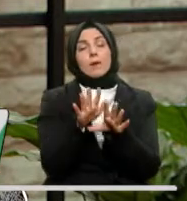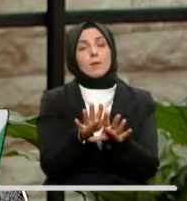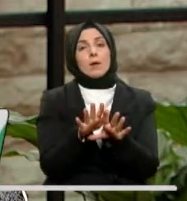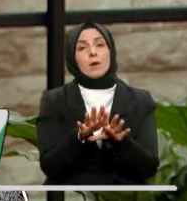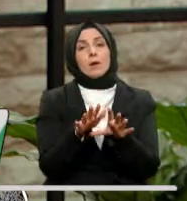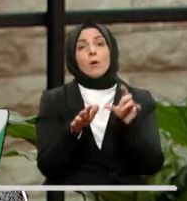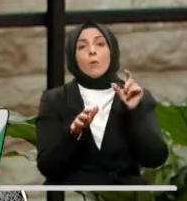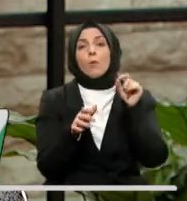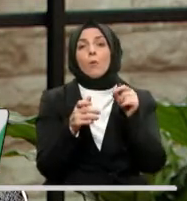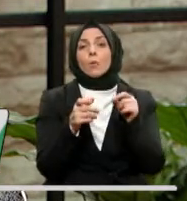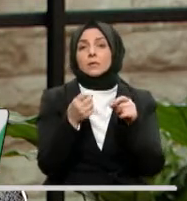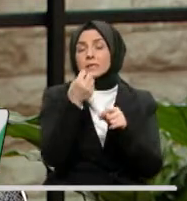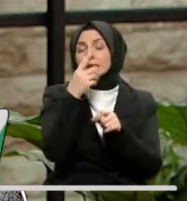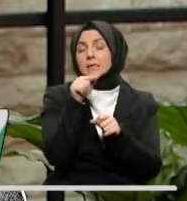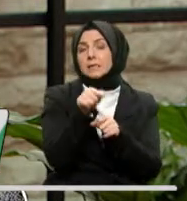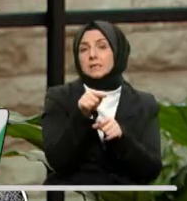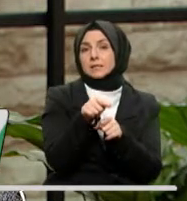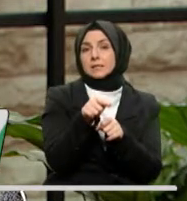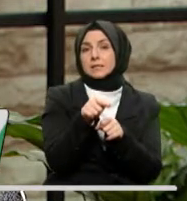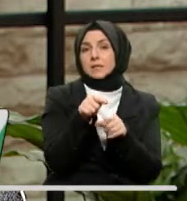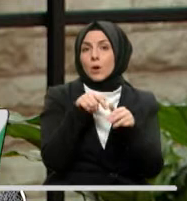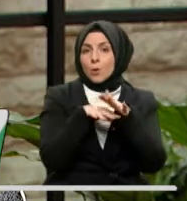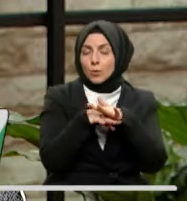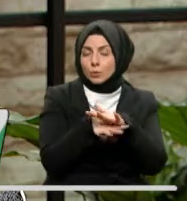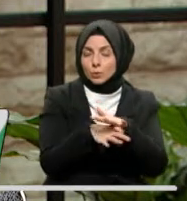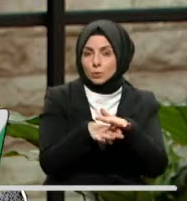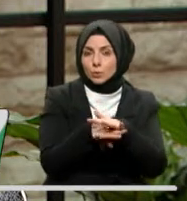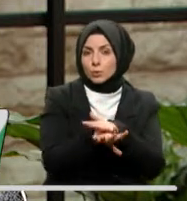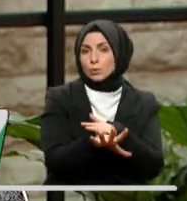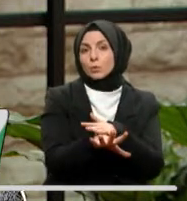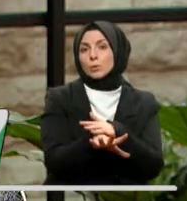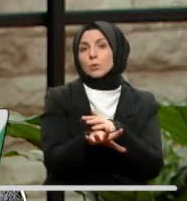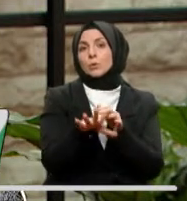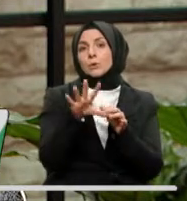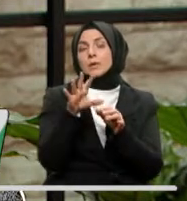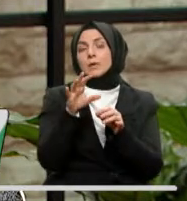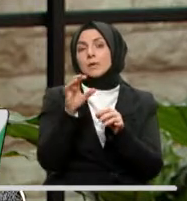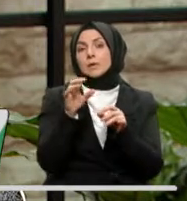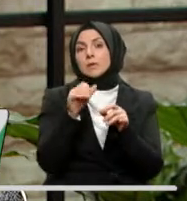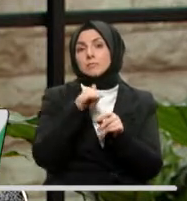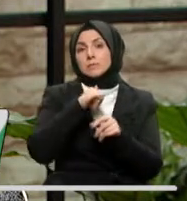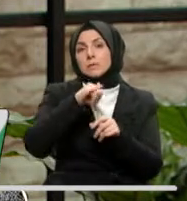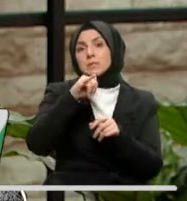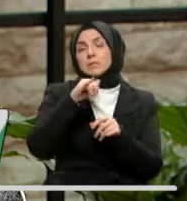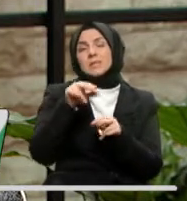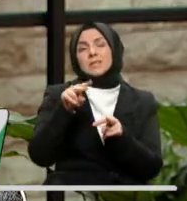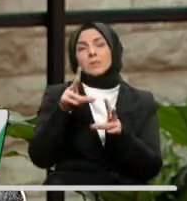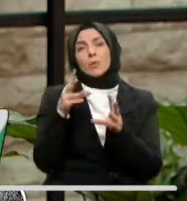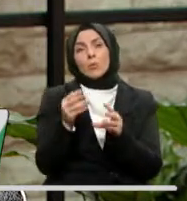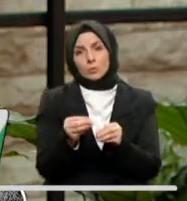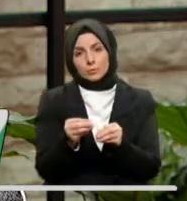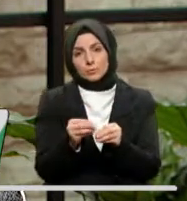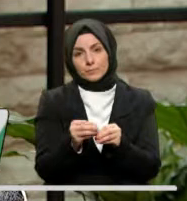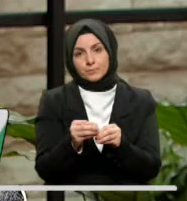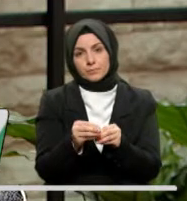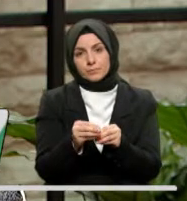kökleri susuz kaldığında beyaz griye dönüşü bildiğiniz beyaz renkli gri renge dönüşür yanında kalan gibi Mehmet yok